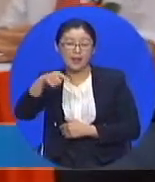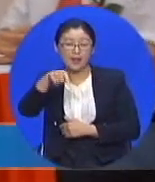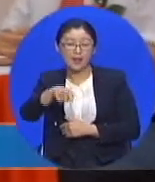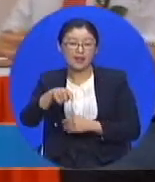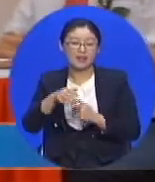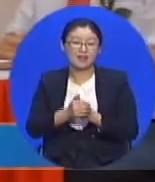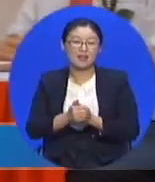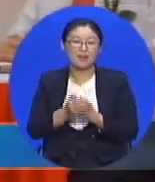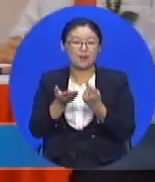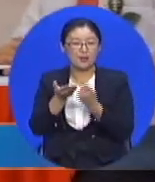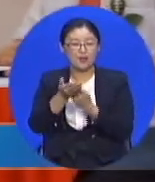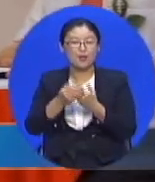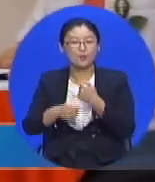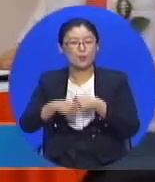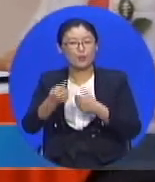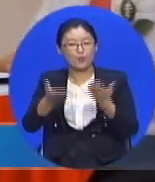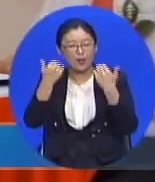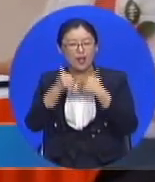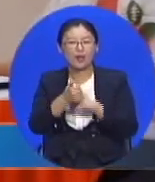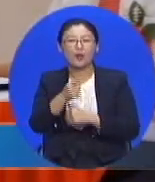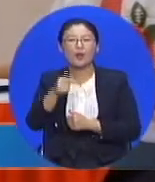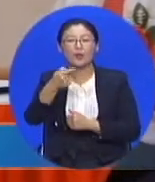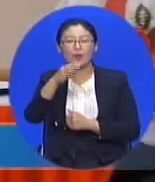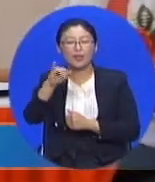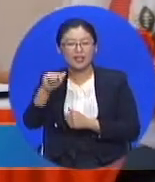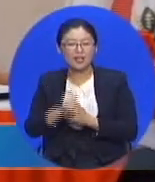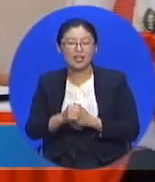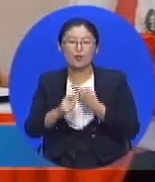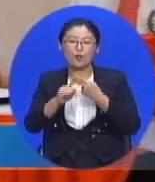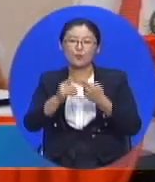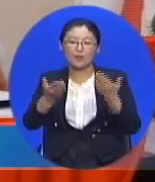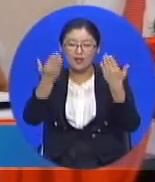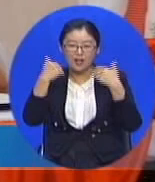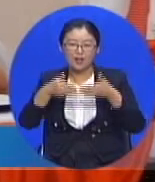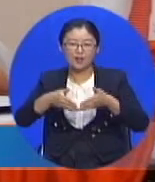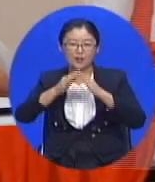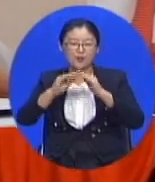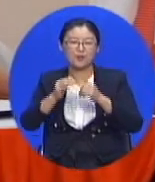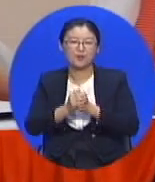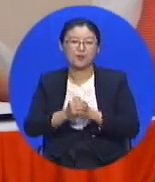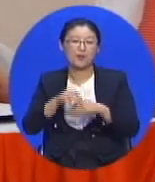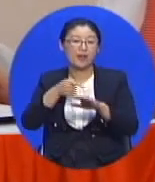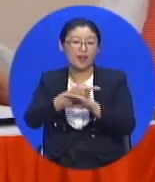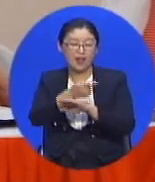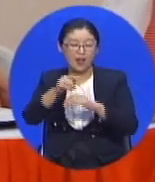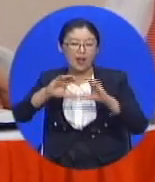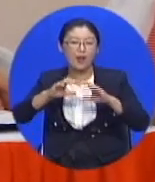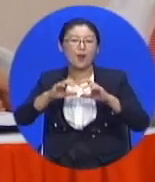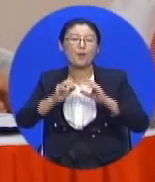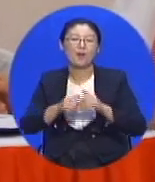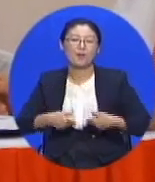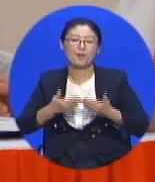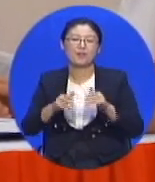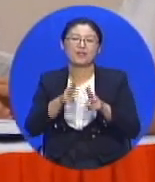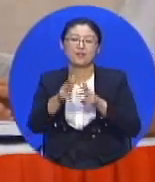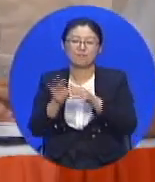카노아 제주초등학교와 하노이 부근 번프의 만덕중학교를 설립하는 등 해외 봉사 지원 사업도 활발히 전개하고